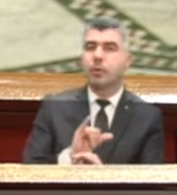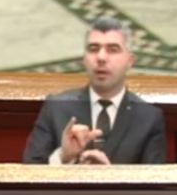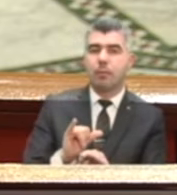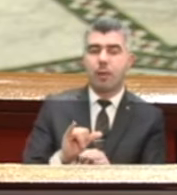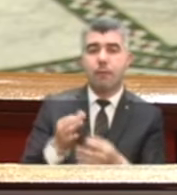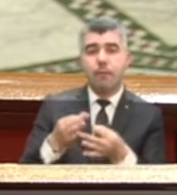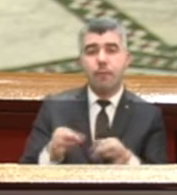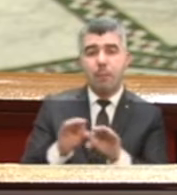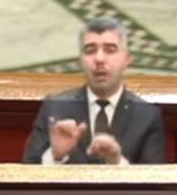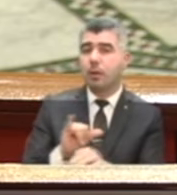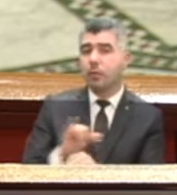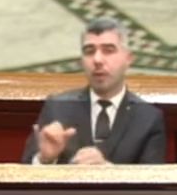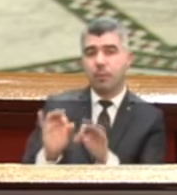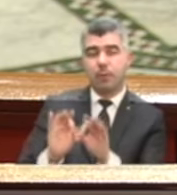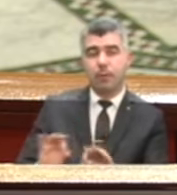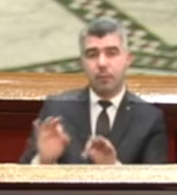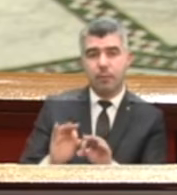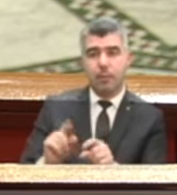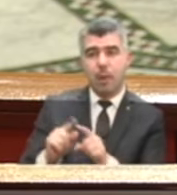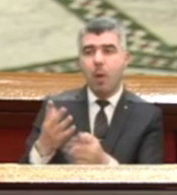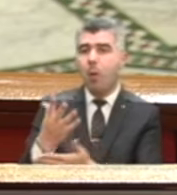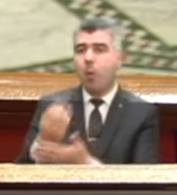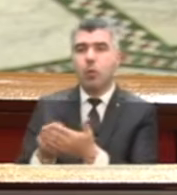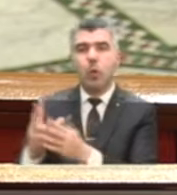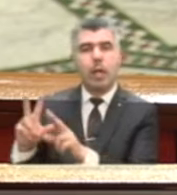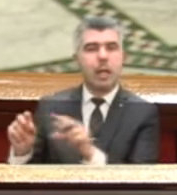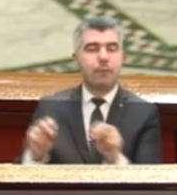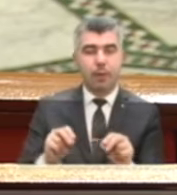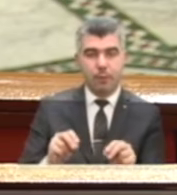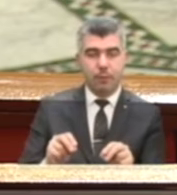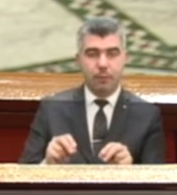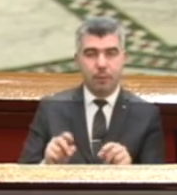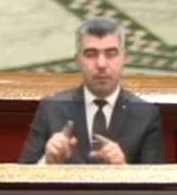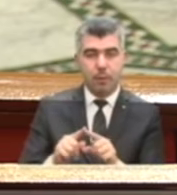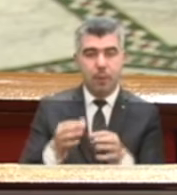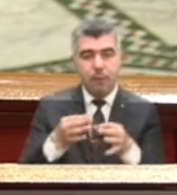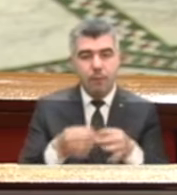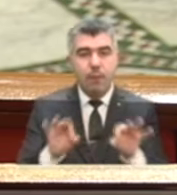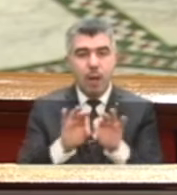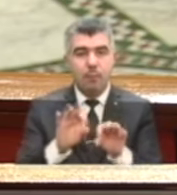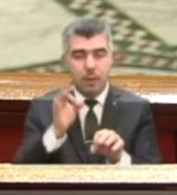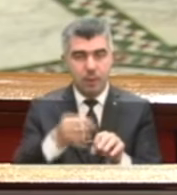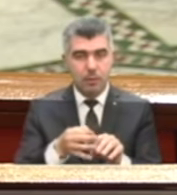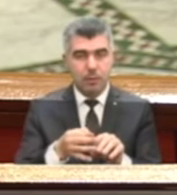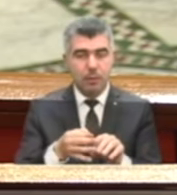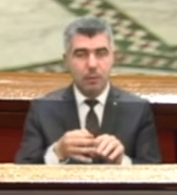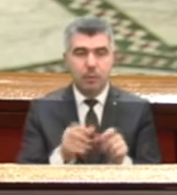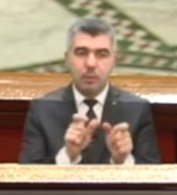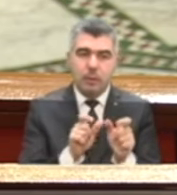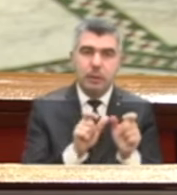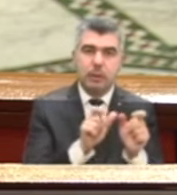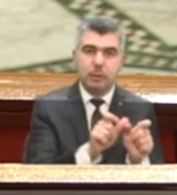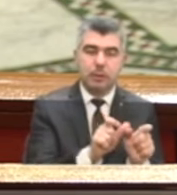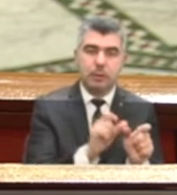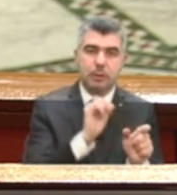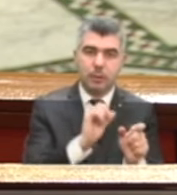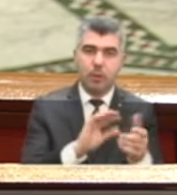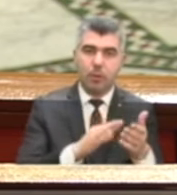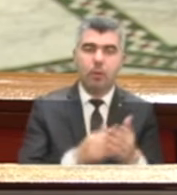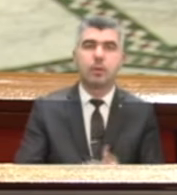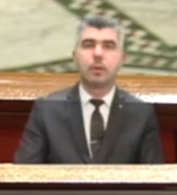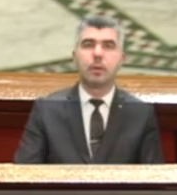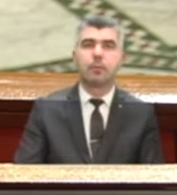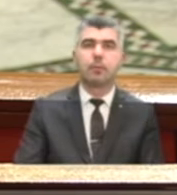هذا ولادنا كاملين، هذا وليداتنا، فلهذا بغينا نعززوا الاسر الحاضنه او لي فامي دو